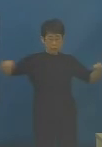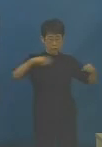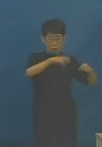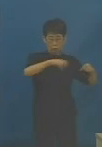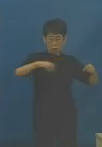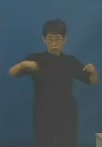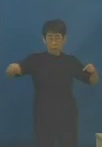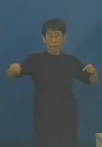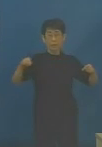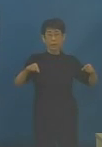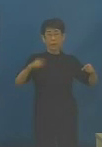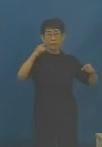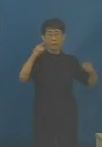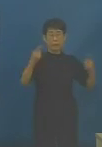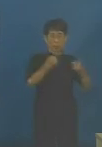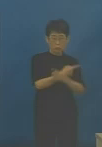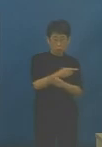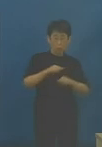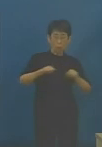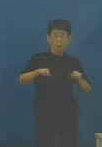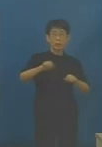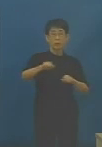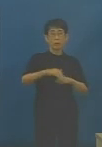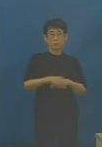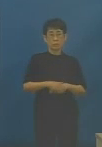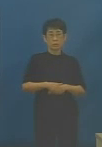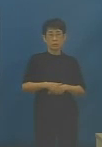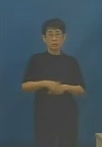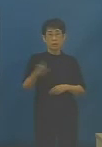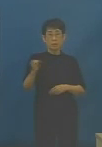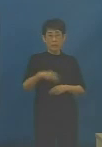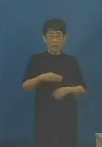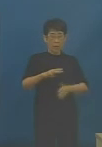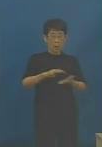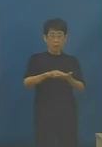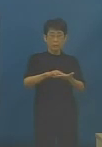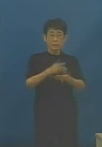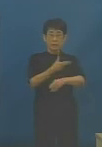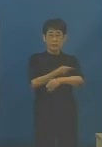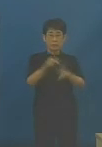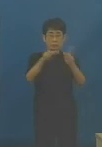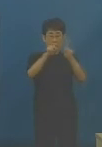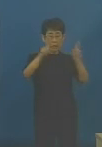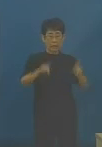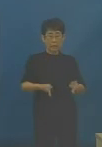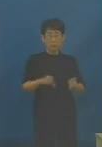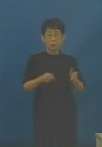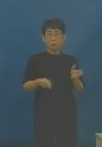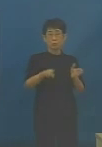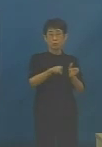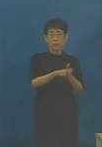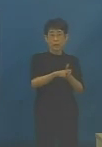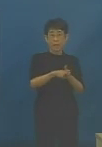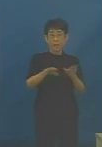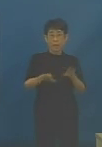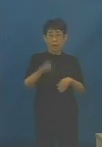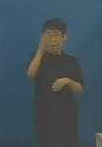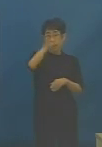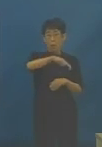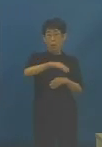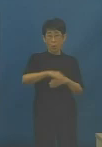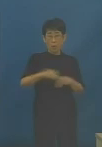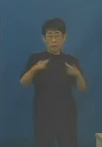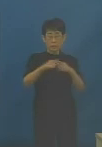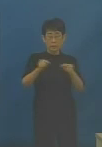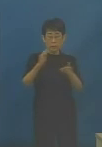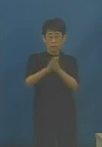出てきますの でワクチン接種の課題なども含めて、午後にですね、急遽全国